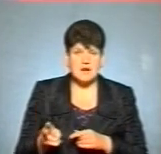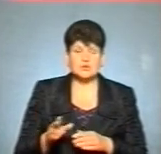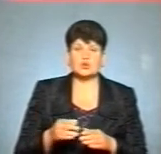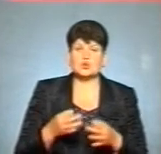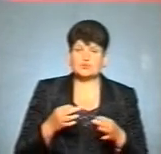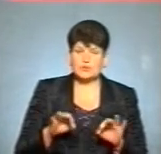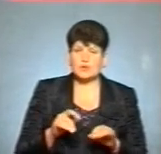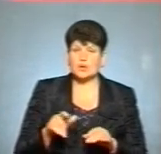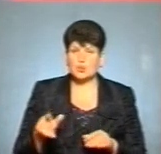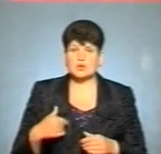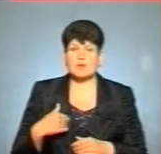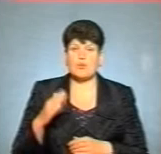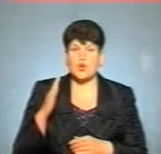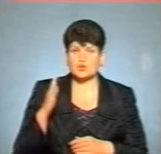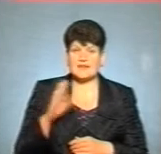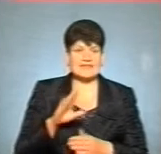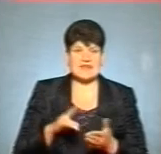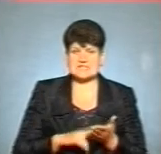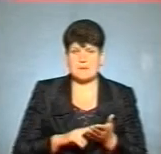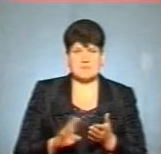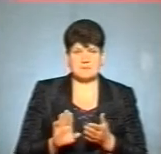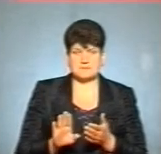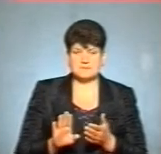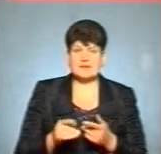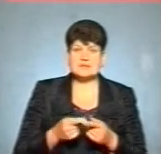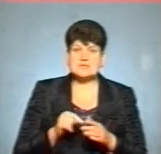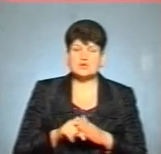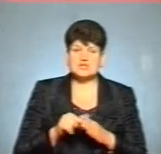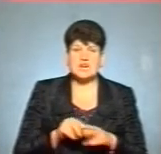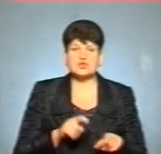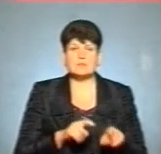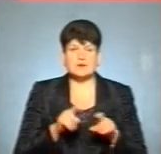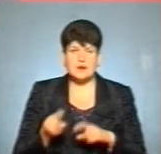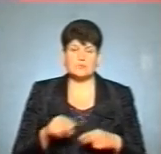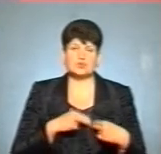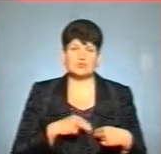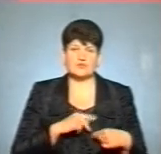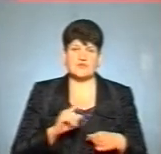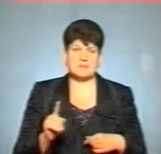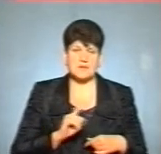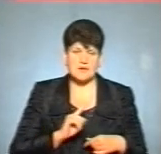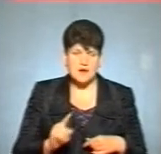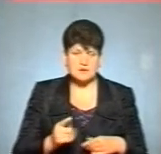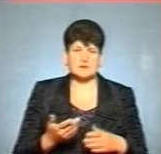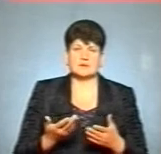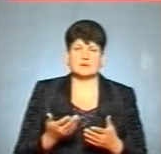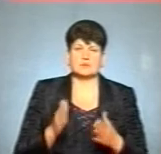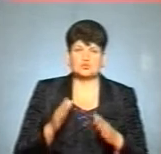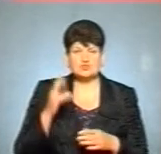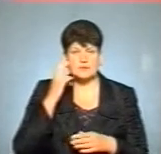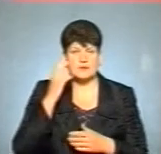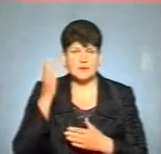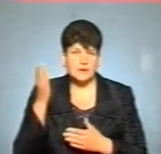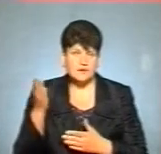людям голосувати не по приписці. Тобто це означає, що переселенці або трудові мігранти, для прикладу, будучи в Києві